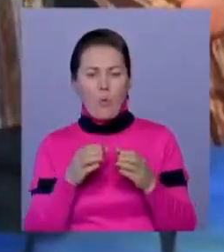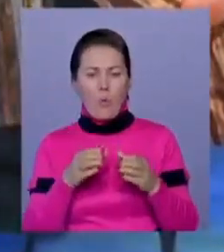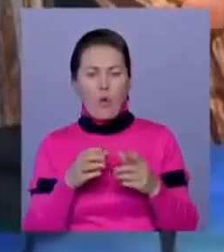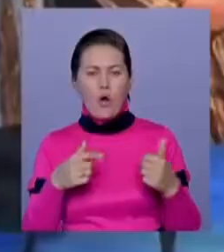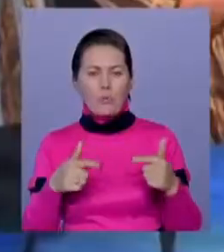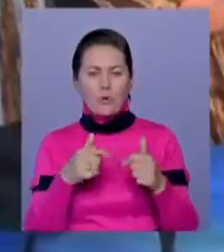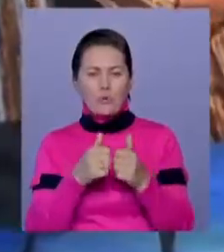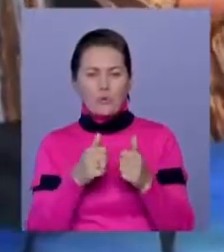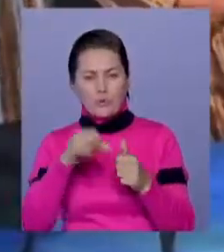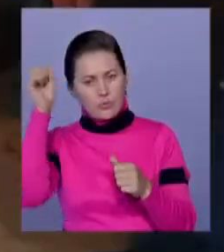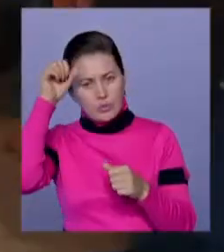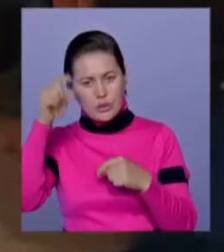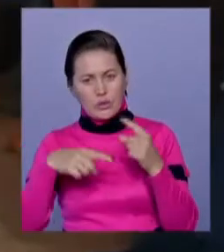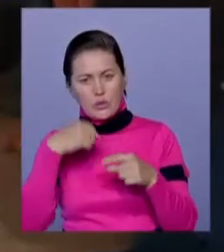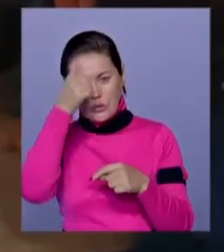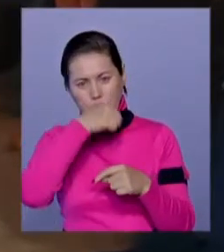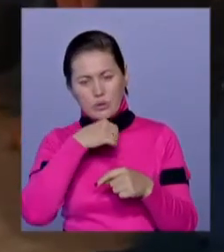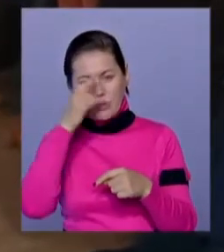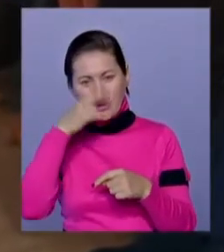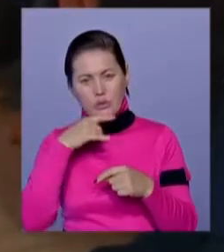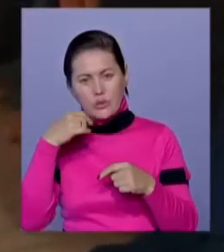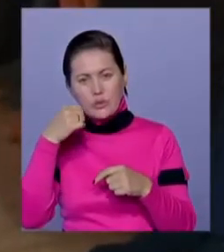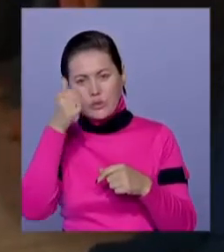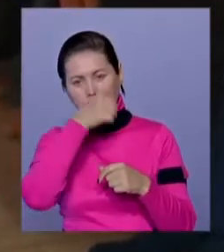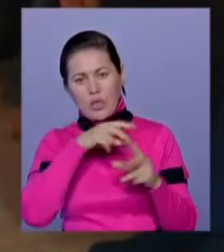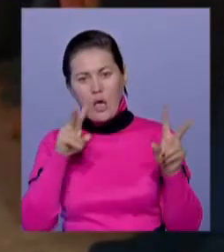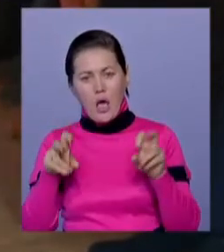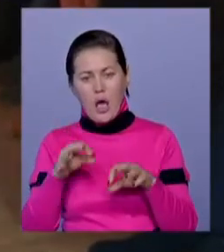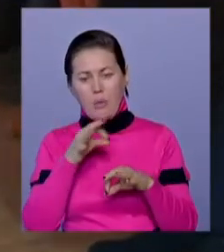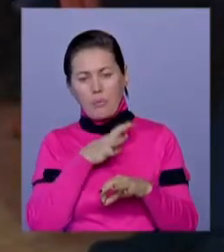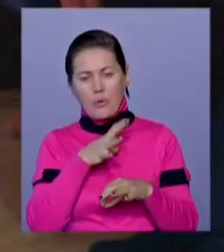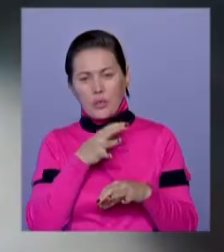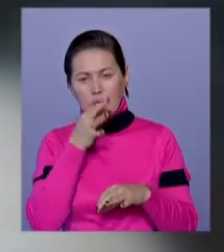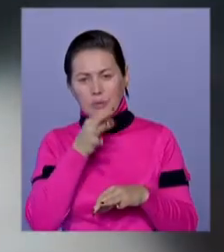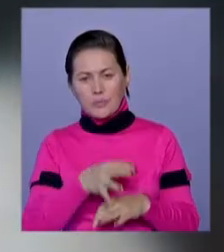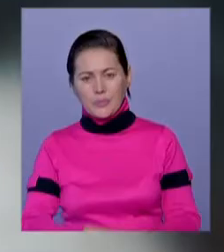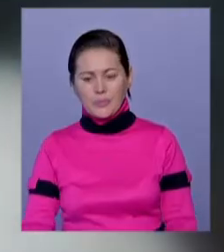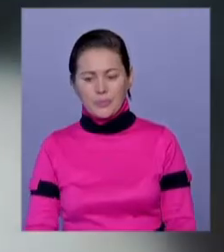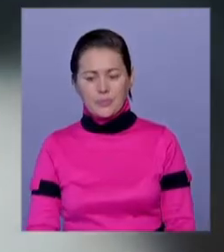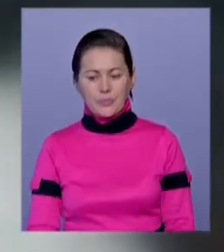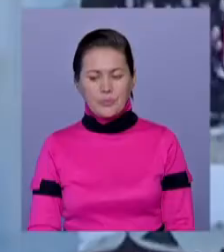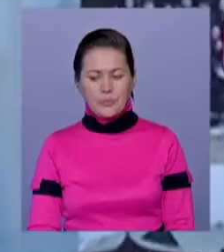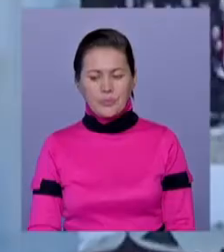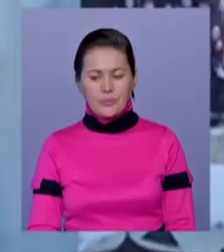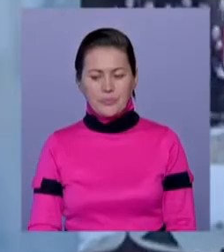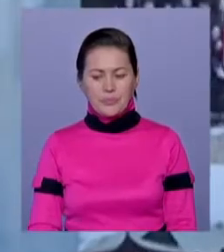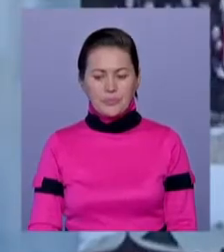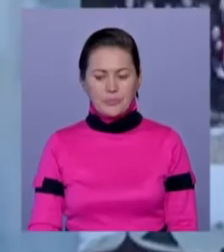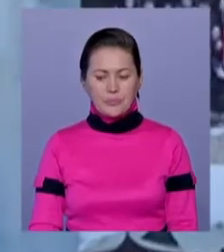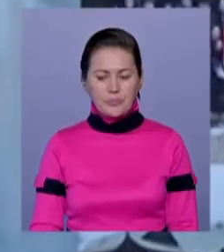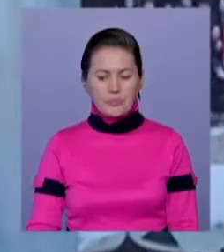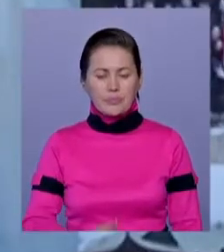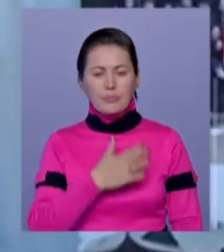көршілес Өзбекстанда келер жыл Қазақстан жылы деп аталатынын айтты.